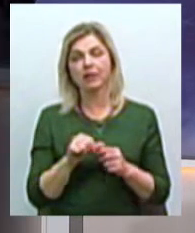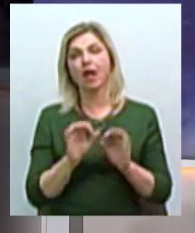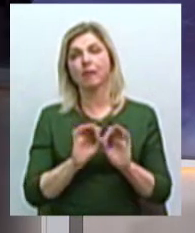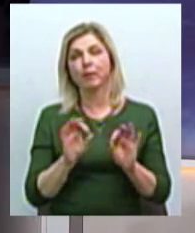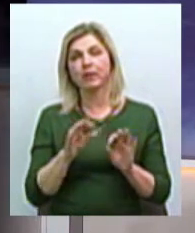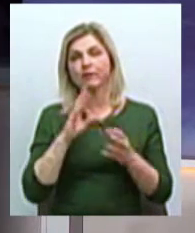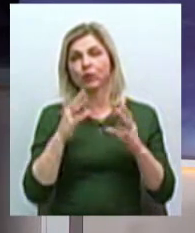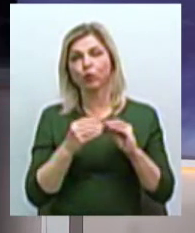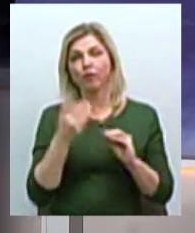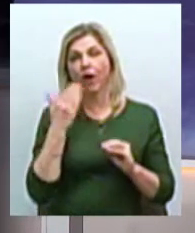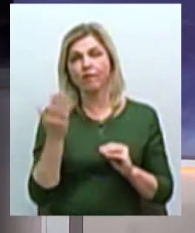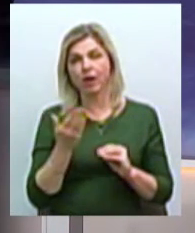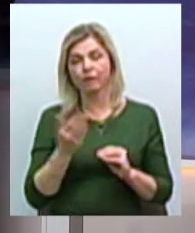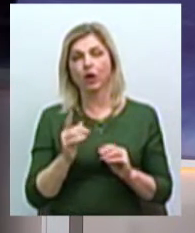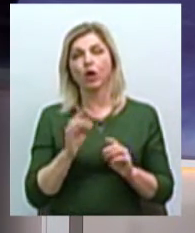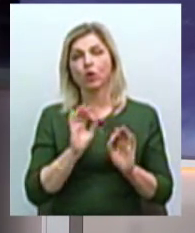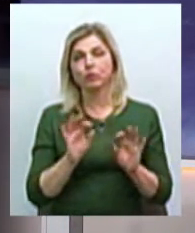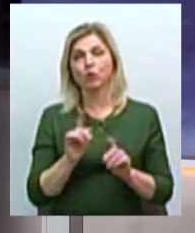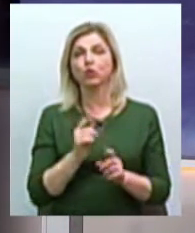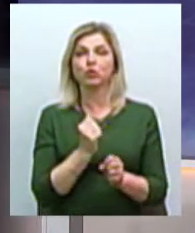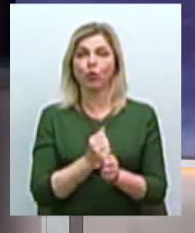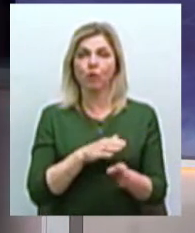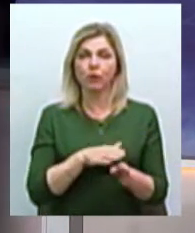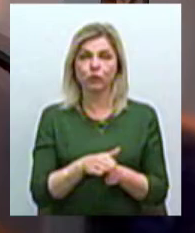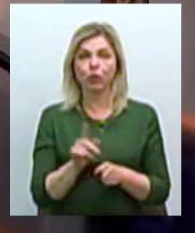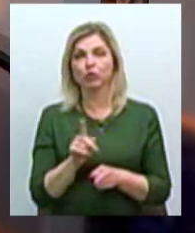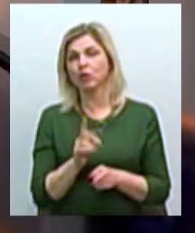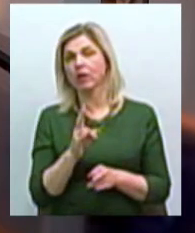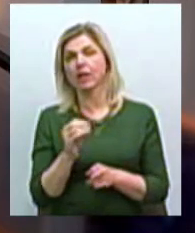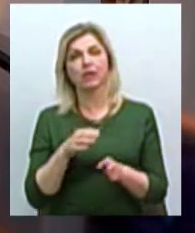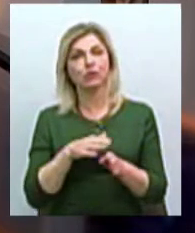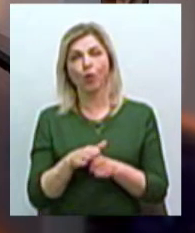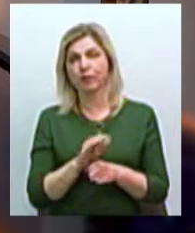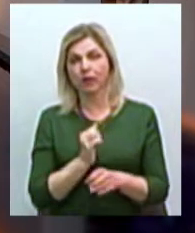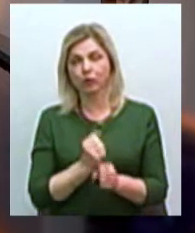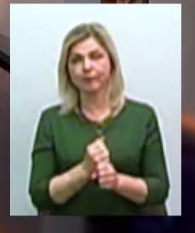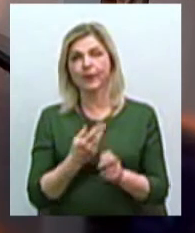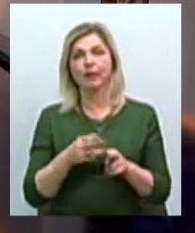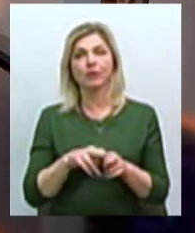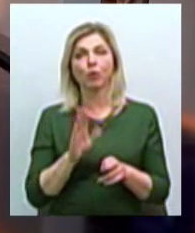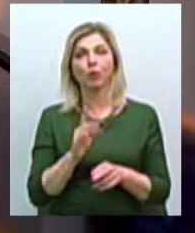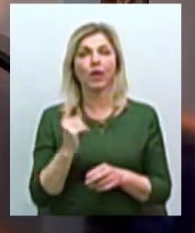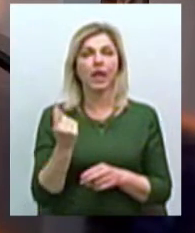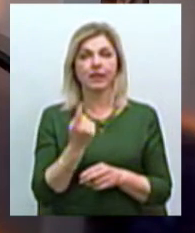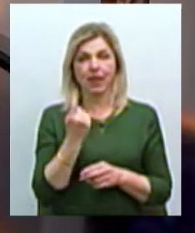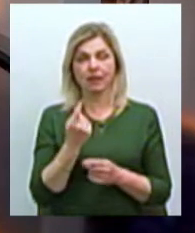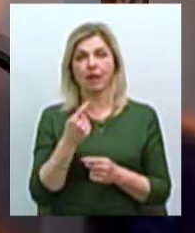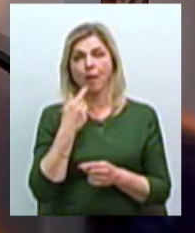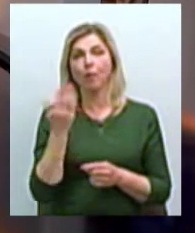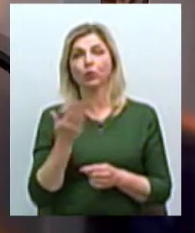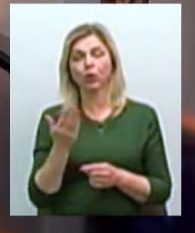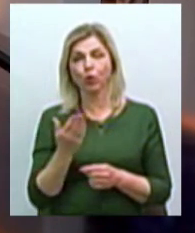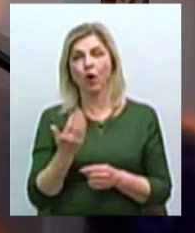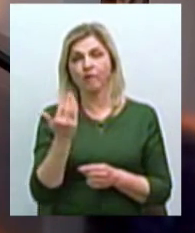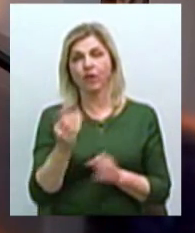прозвітував, розповів про те, що зроблено, що не зроблено, це буде єдиний монолог у цій програмі, коли ви не відповідаєте на запитання, зможете говорити